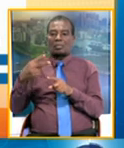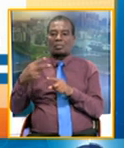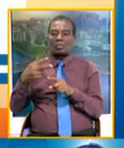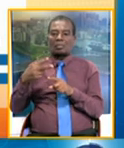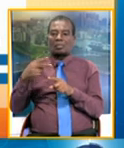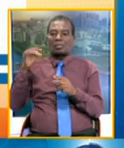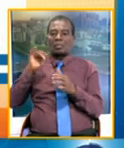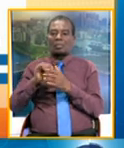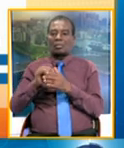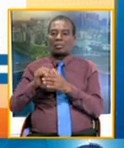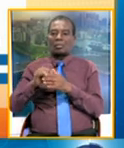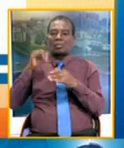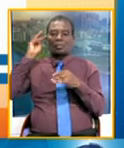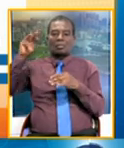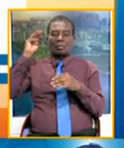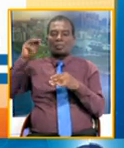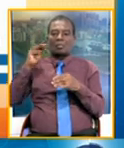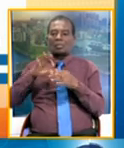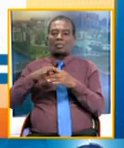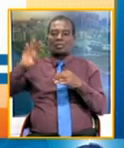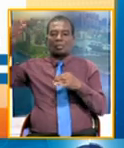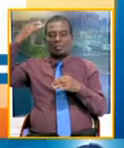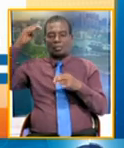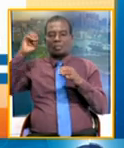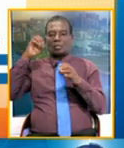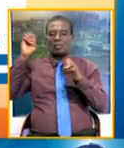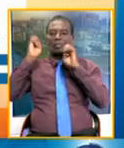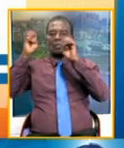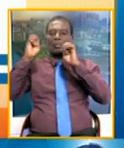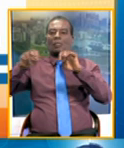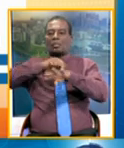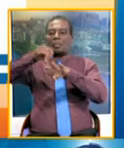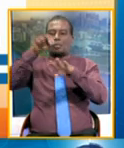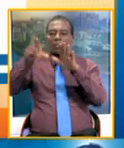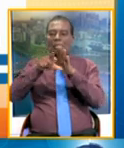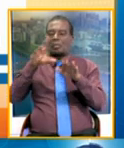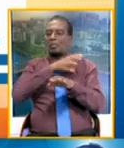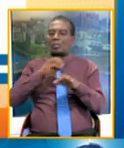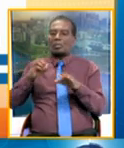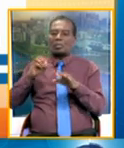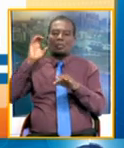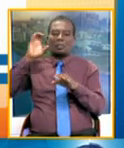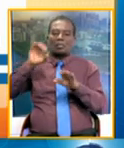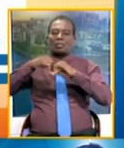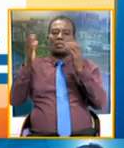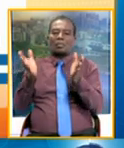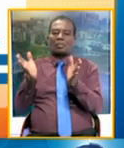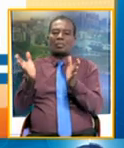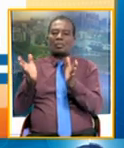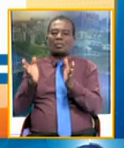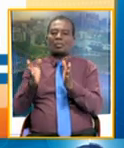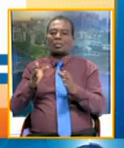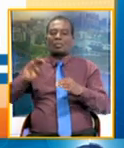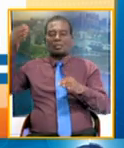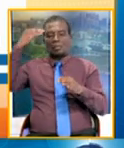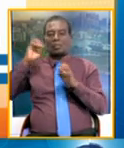Maria Toukoné au nom de la Côte d'Ivoire. C'était à l'ouverture de la 41e session de la Conférence générale. La ministre de